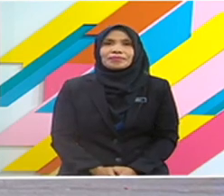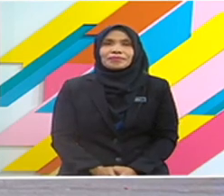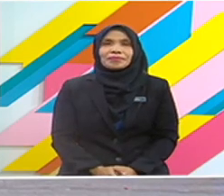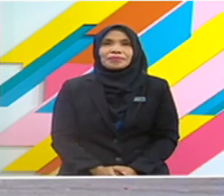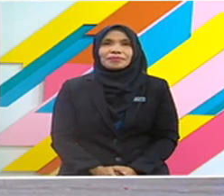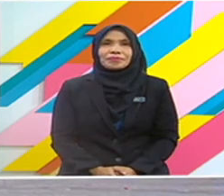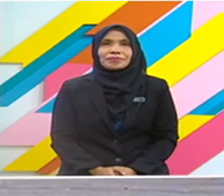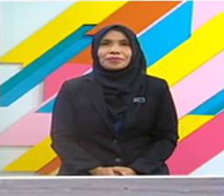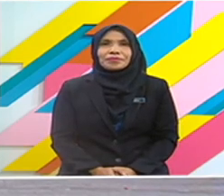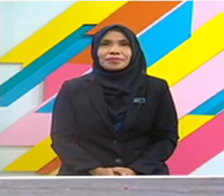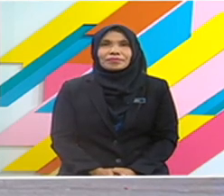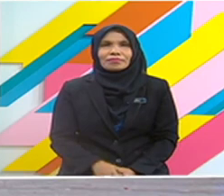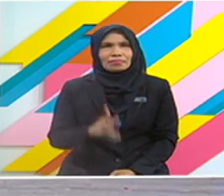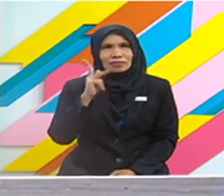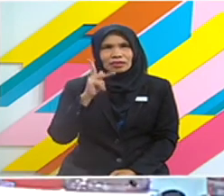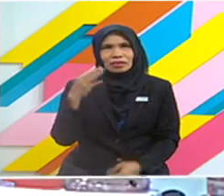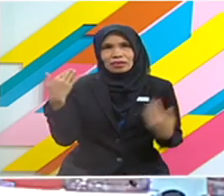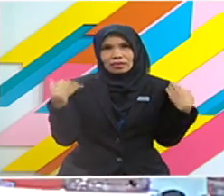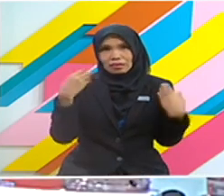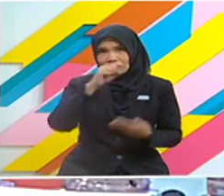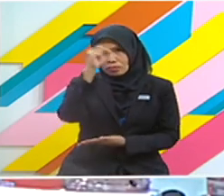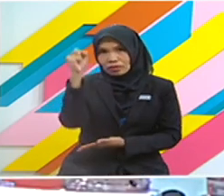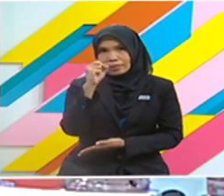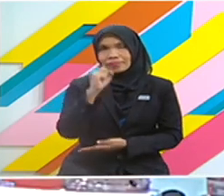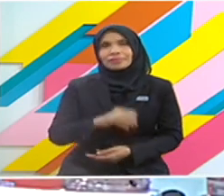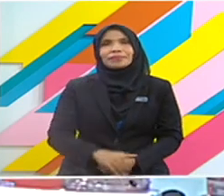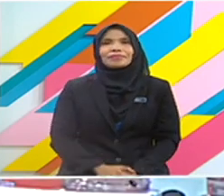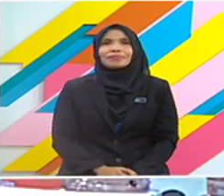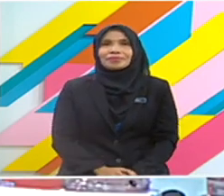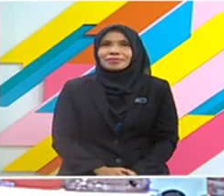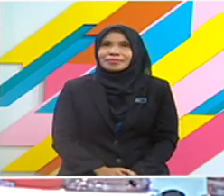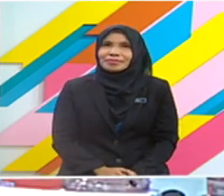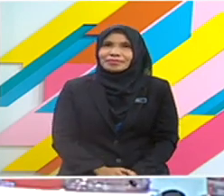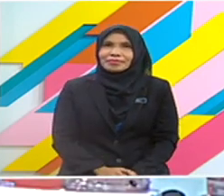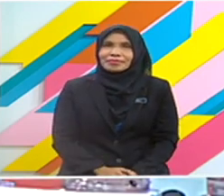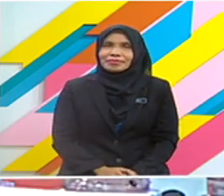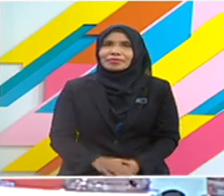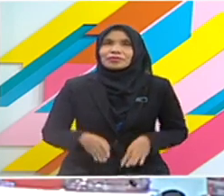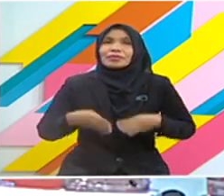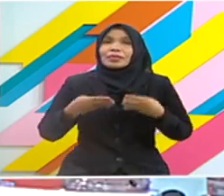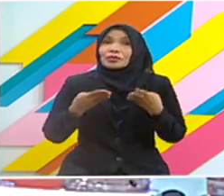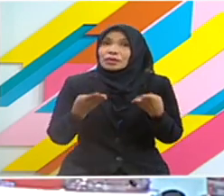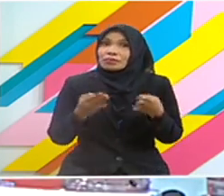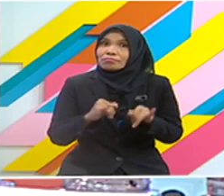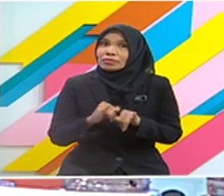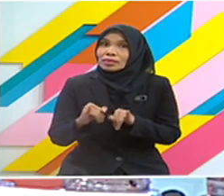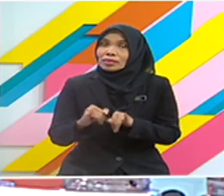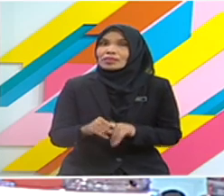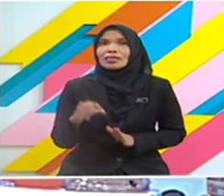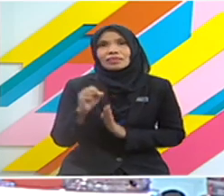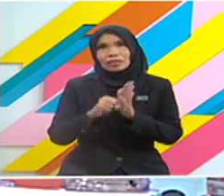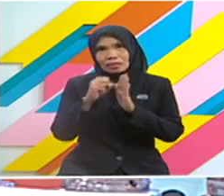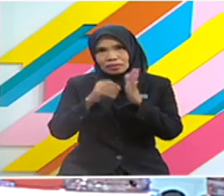Yang menyebabkan kesakitan. Ya, Kak Rina ada satu soalan. Okey, apa Kak Rina? Kak Rina nak tanya, bagaimana pula jika seseorang